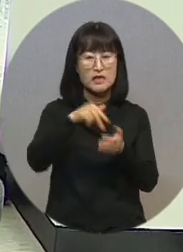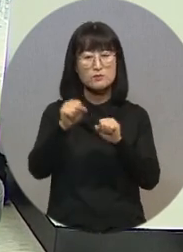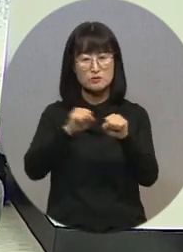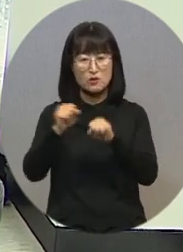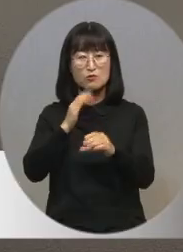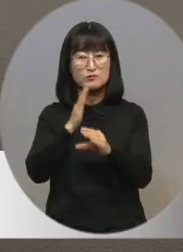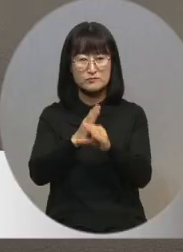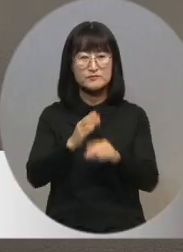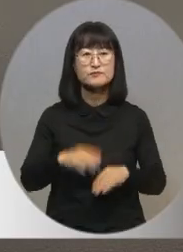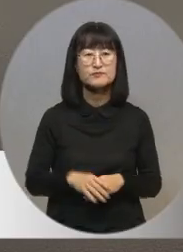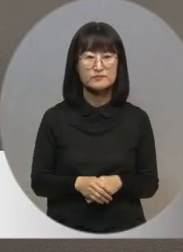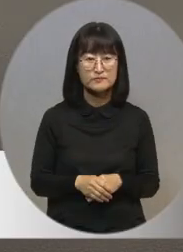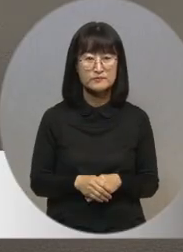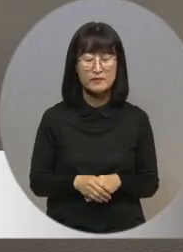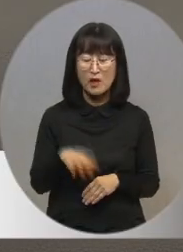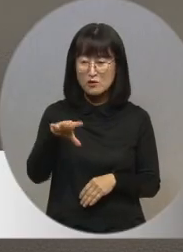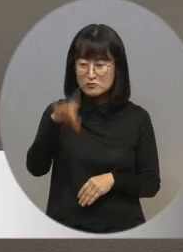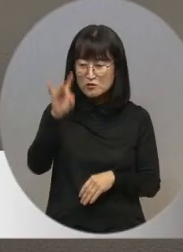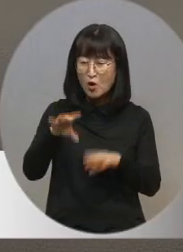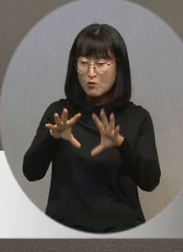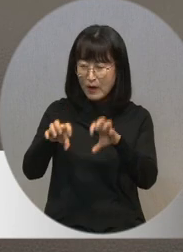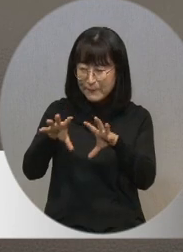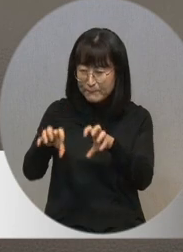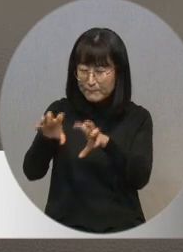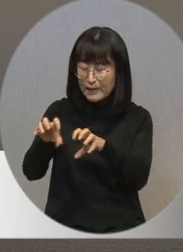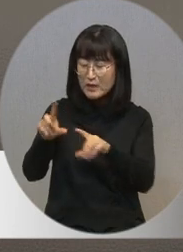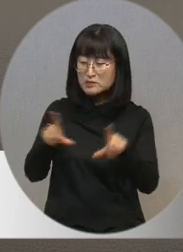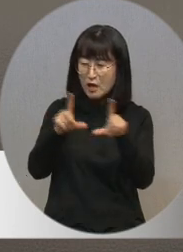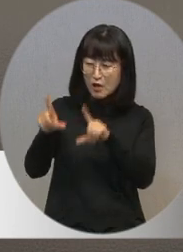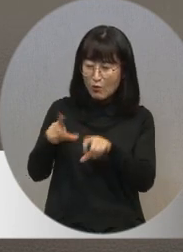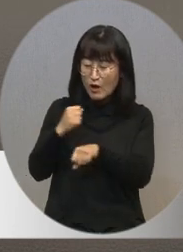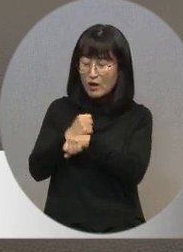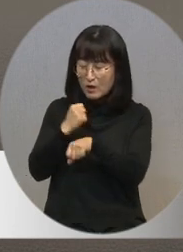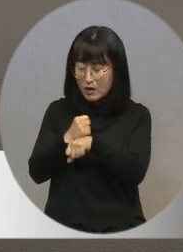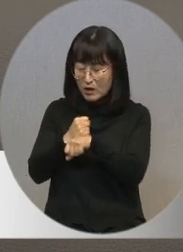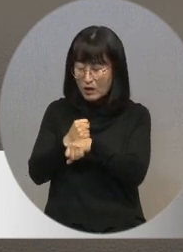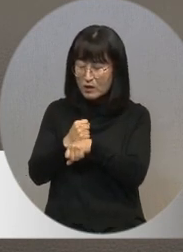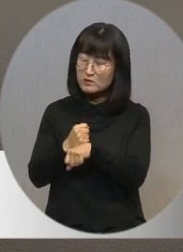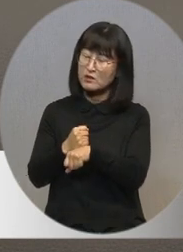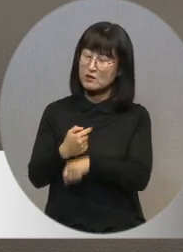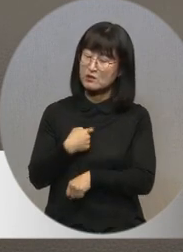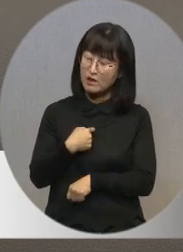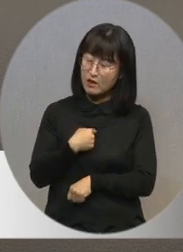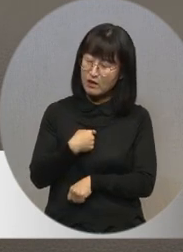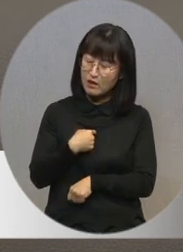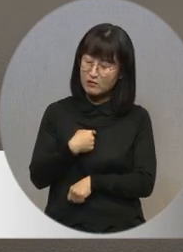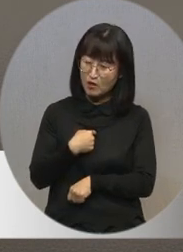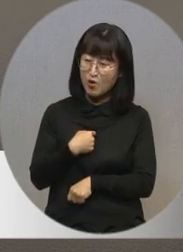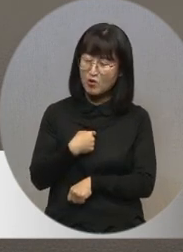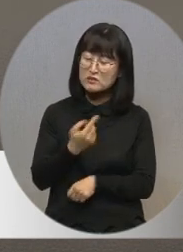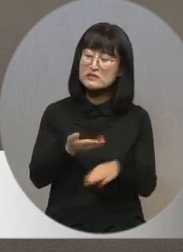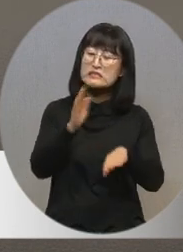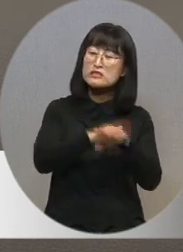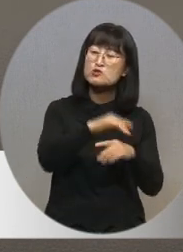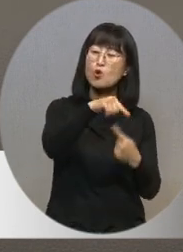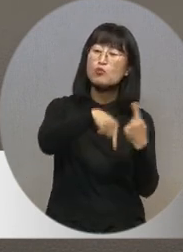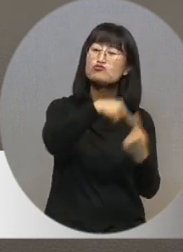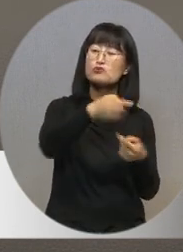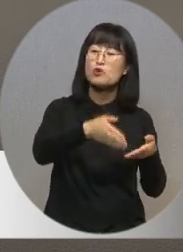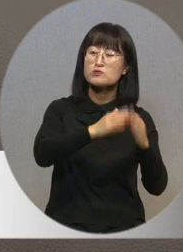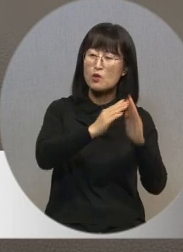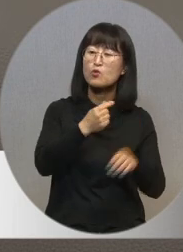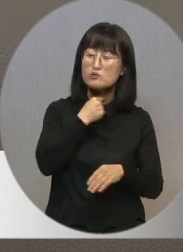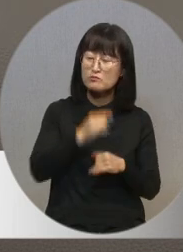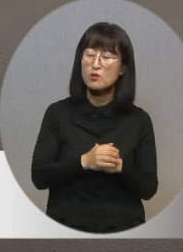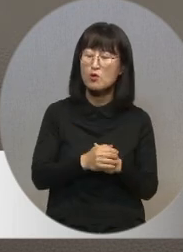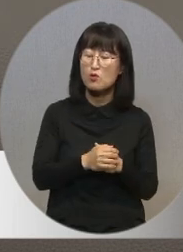있습니다. 처음에 안마사 생활을 하다가 나도 뭔가를 운영을 해보고 싶은 거예요. 그래서 창업을